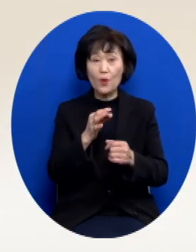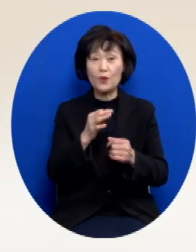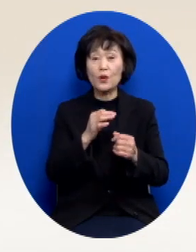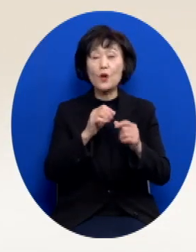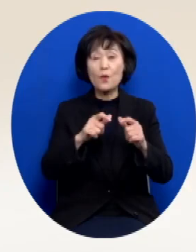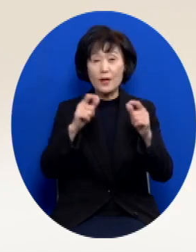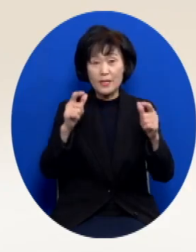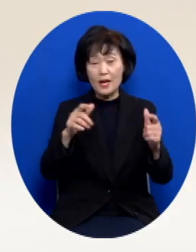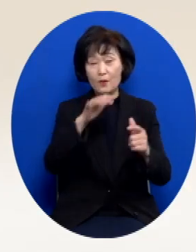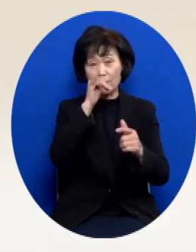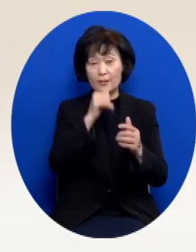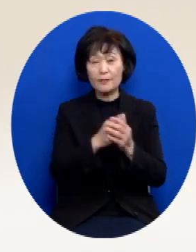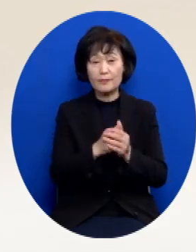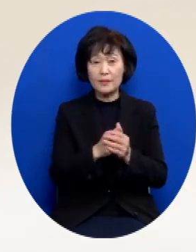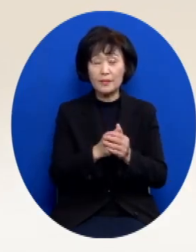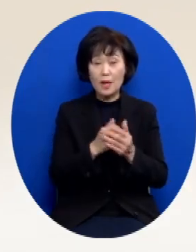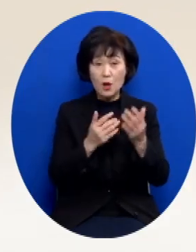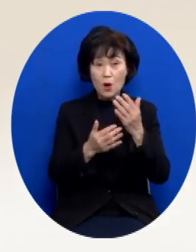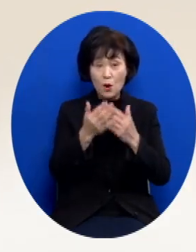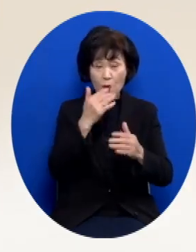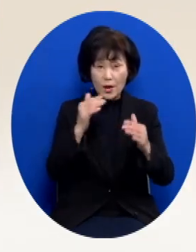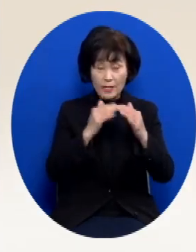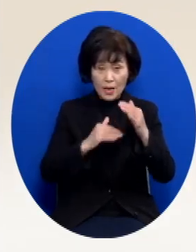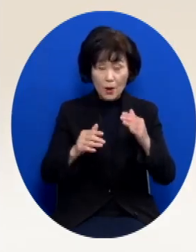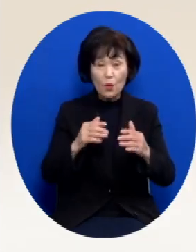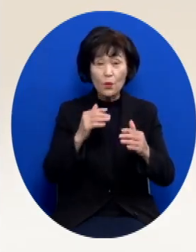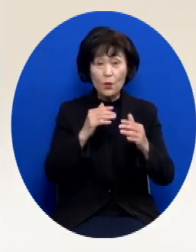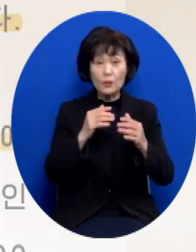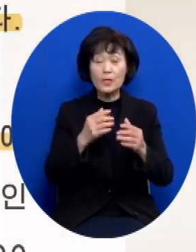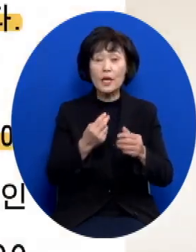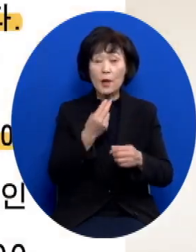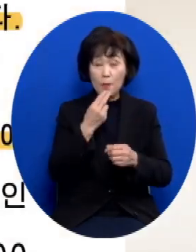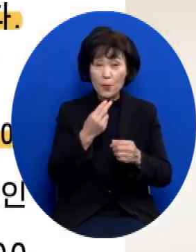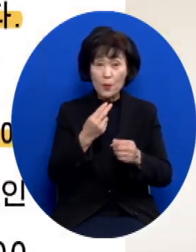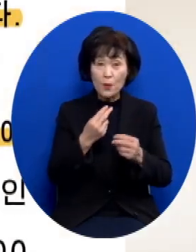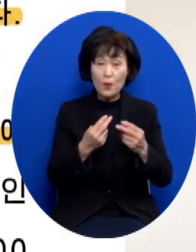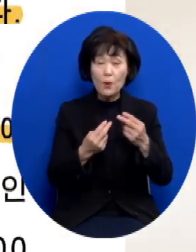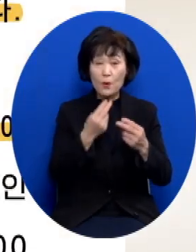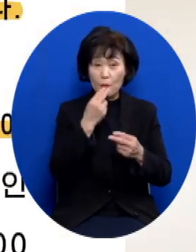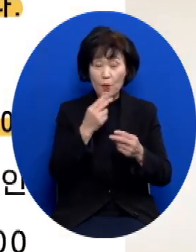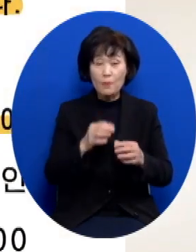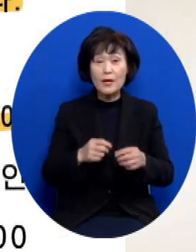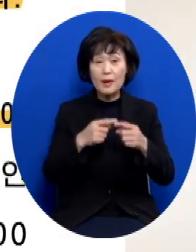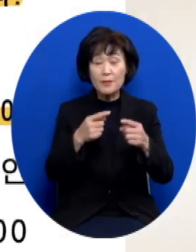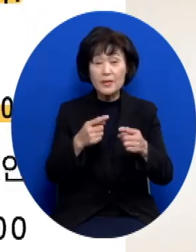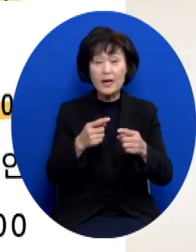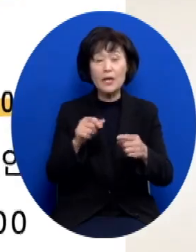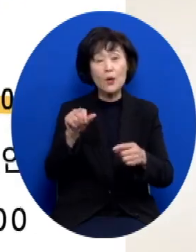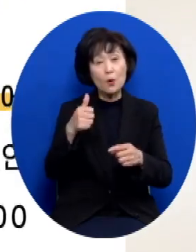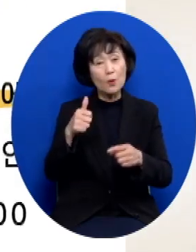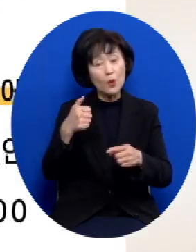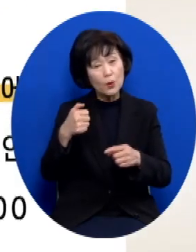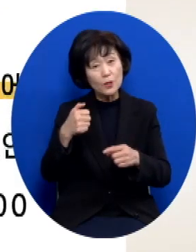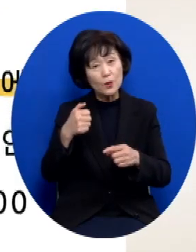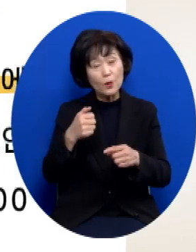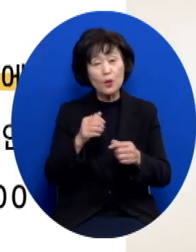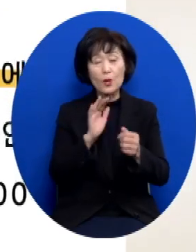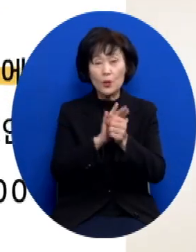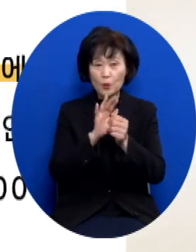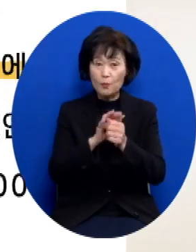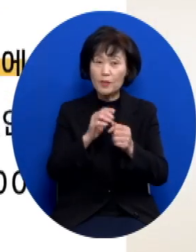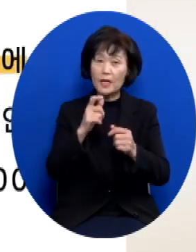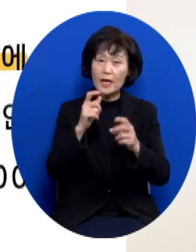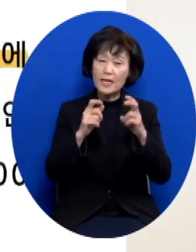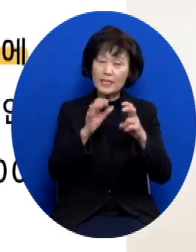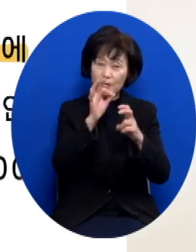10월까지 전통시장 화재 공제에 신규 가입하거나 갱신한 점포 5,500곳을 대상으로 보조율을 20%